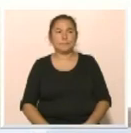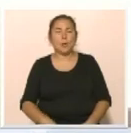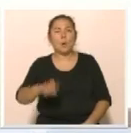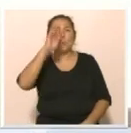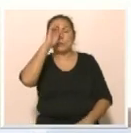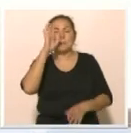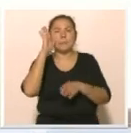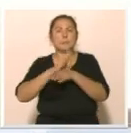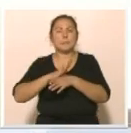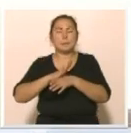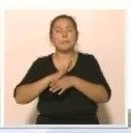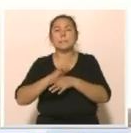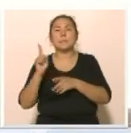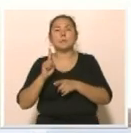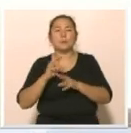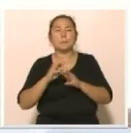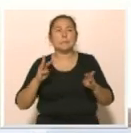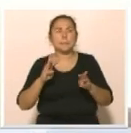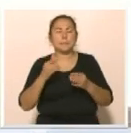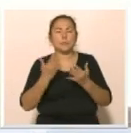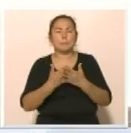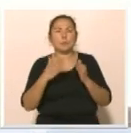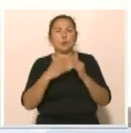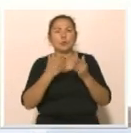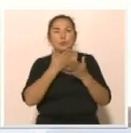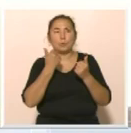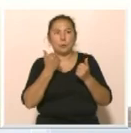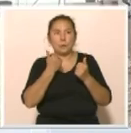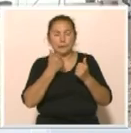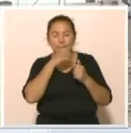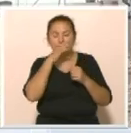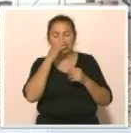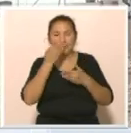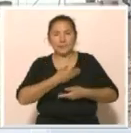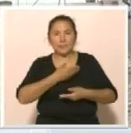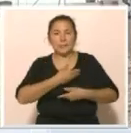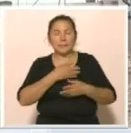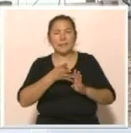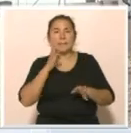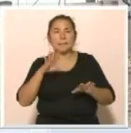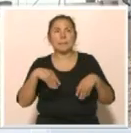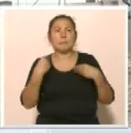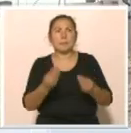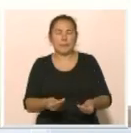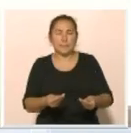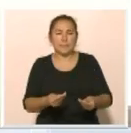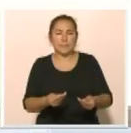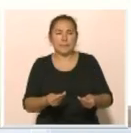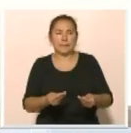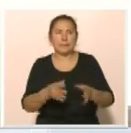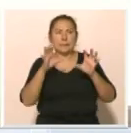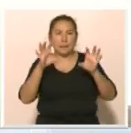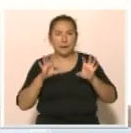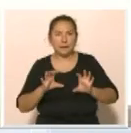Үкіметтің тапсырмасы сәйкес, қазіргі таңда жалпы инфрақұрылым толықтай тартылғаннан кейін тұрғындарға кезегімен беріледі. Заңға